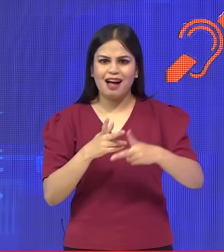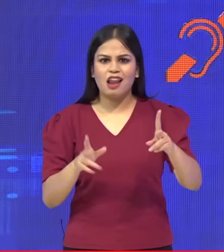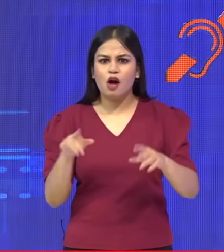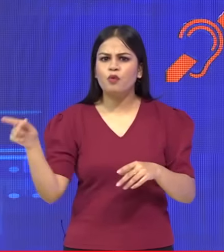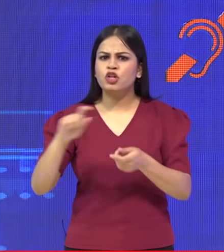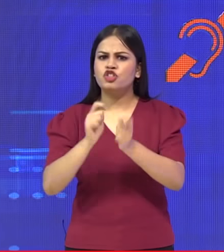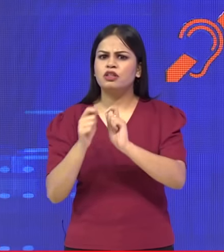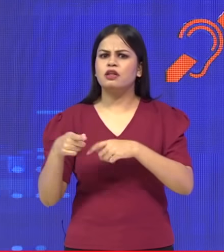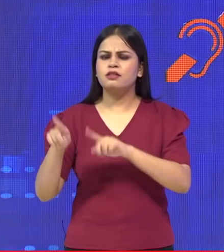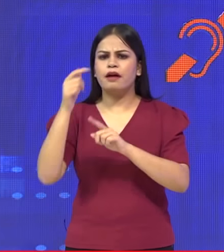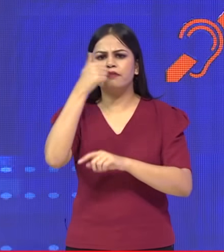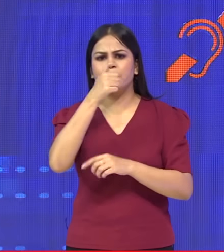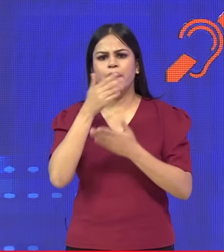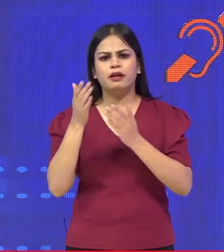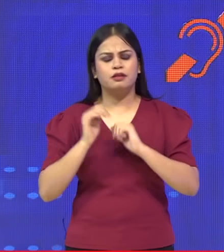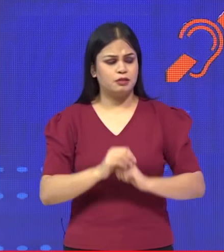ते करेंगे